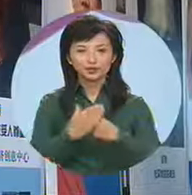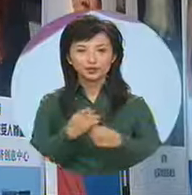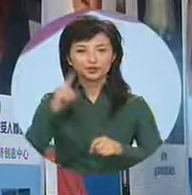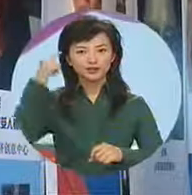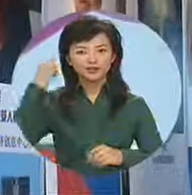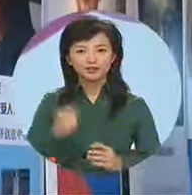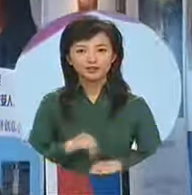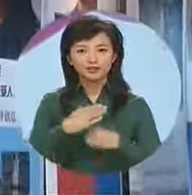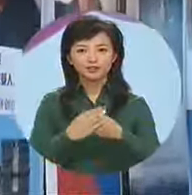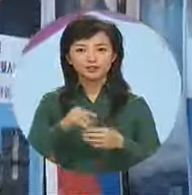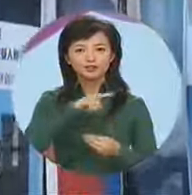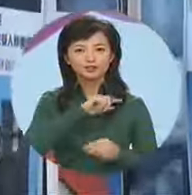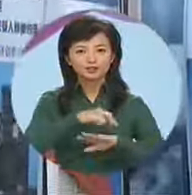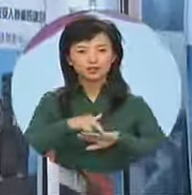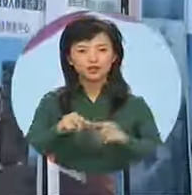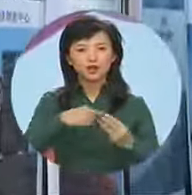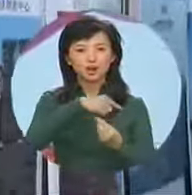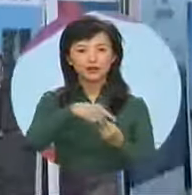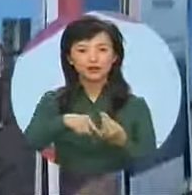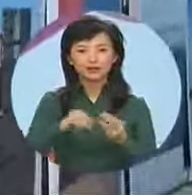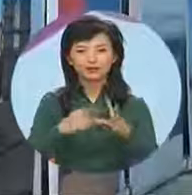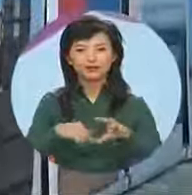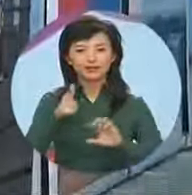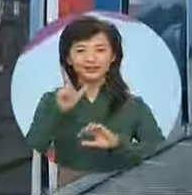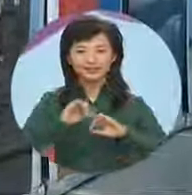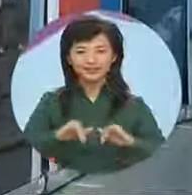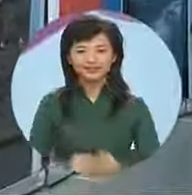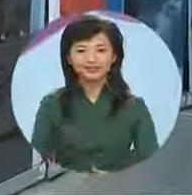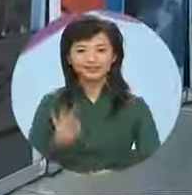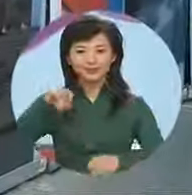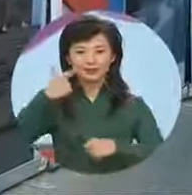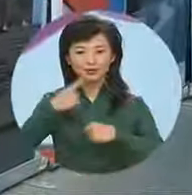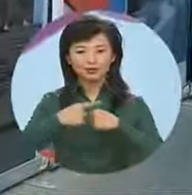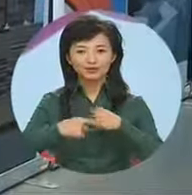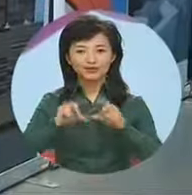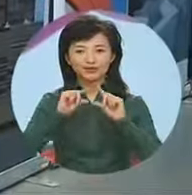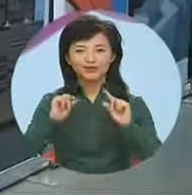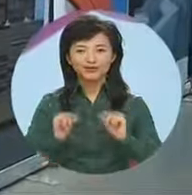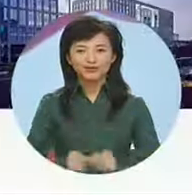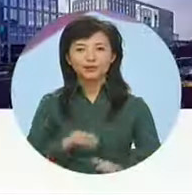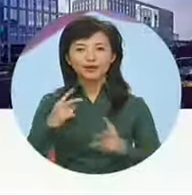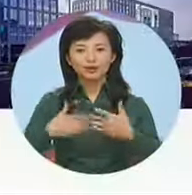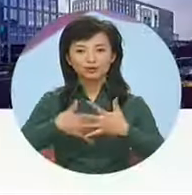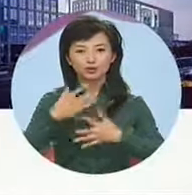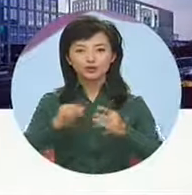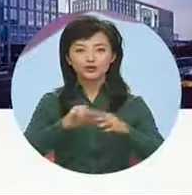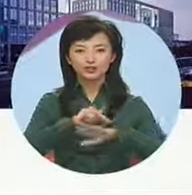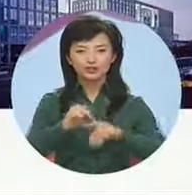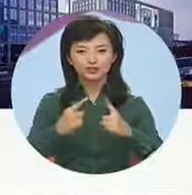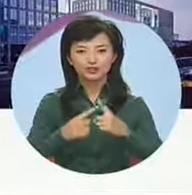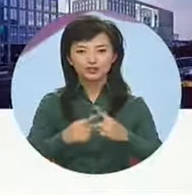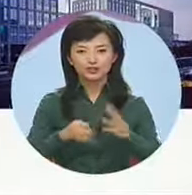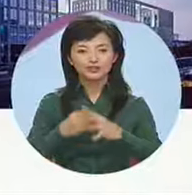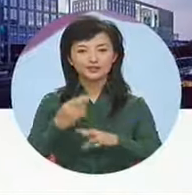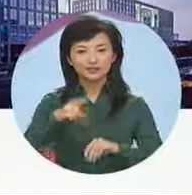辑思想诠释了设计者对社会环境和存在的理解38岁的叶一千北行新主楼设计者他提出诚意